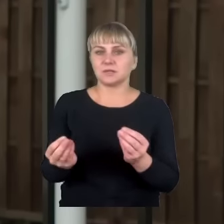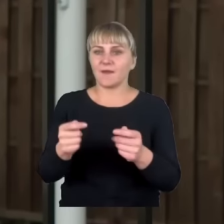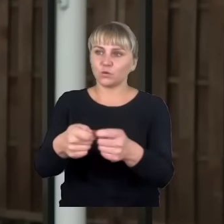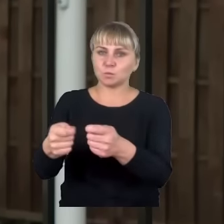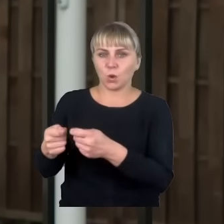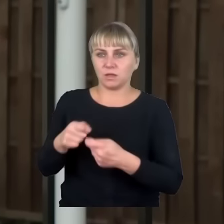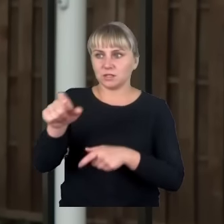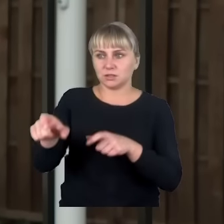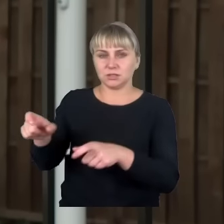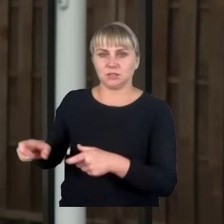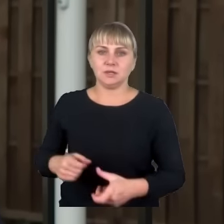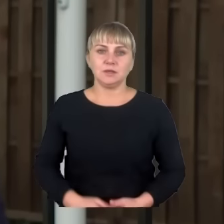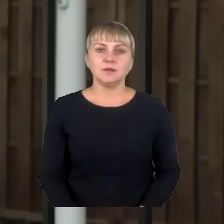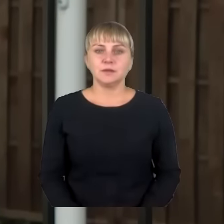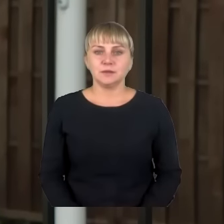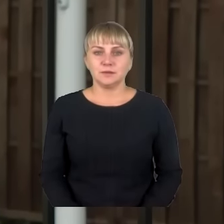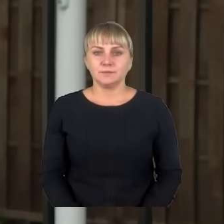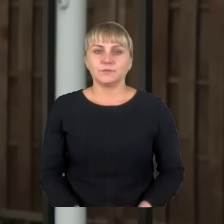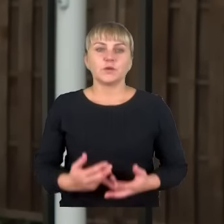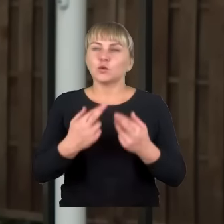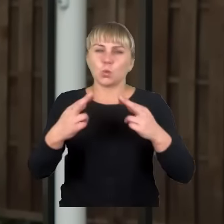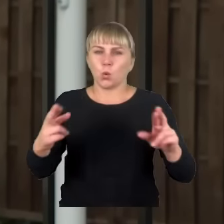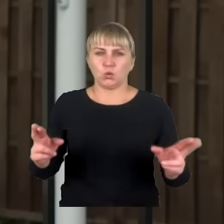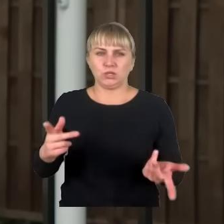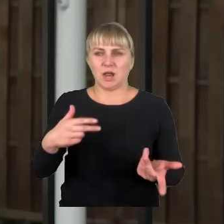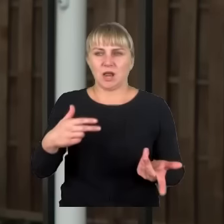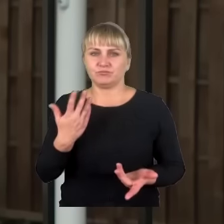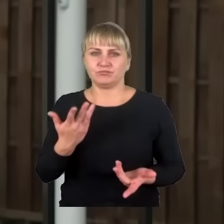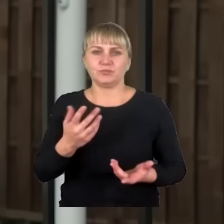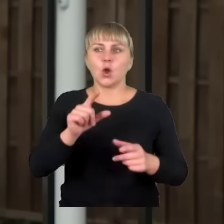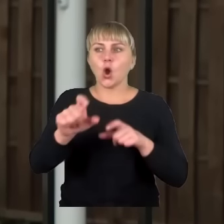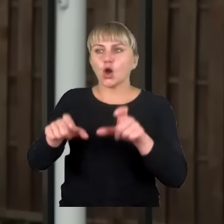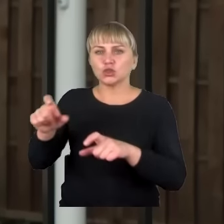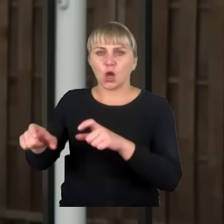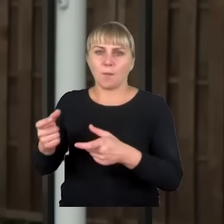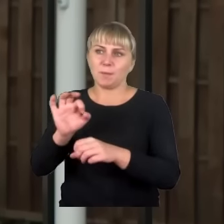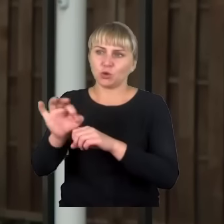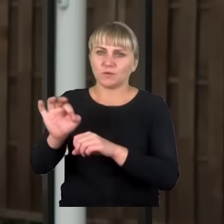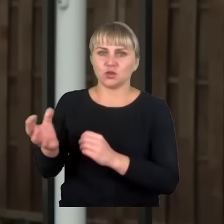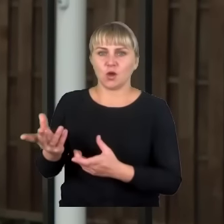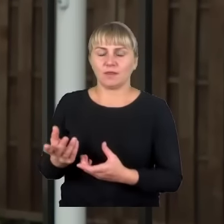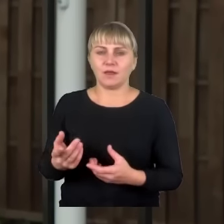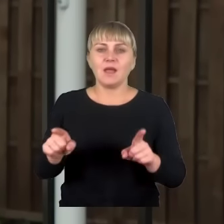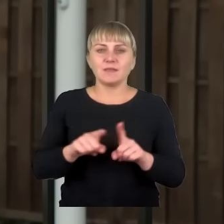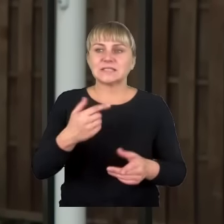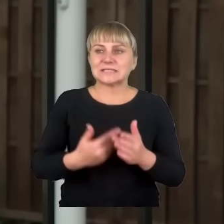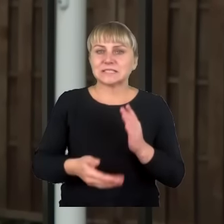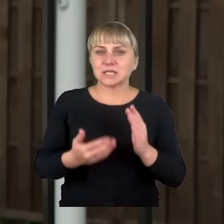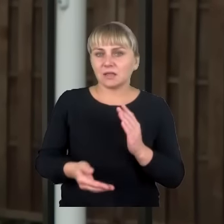Tutaj są różne wersje, jeśli chodzi o osoby poszkodowane i straty, których mieli się